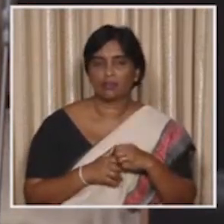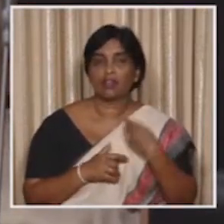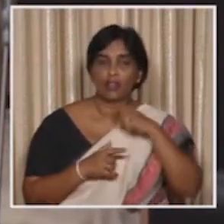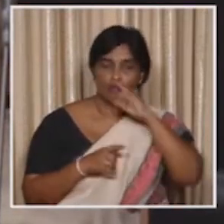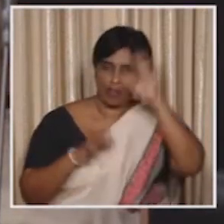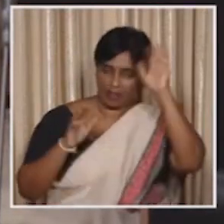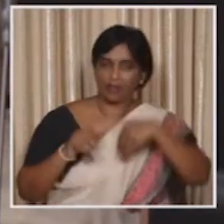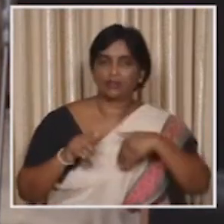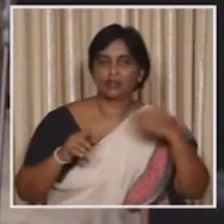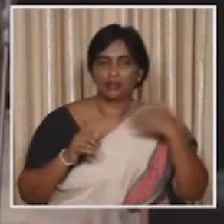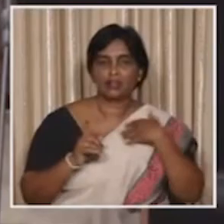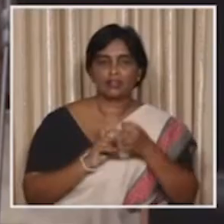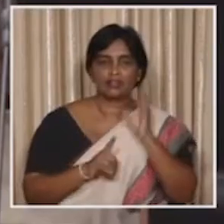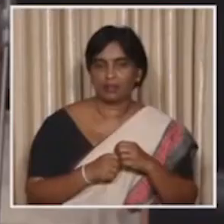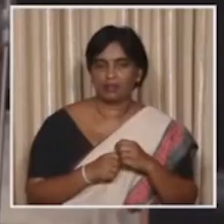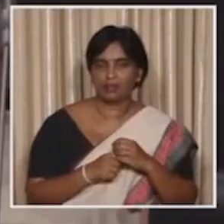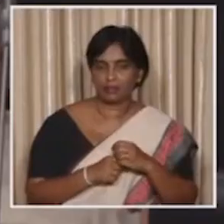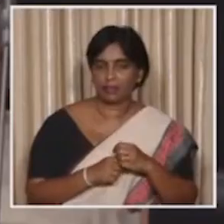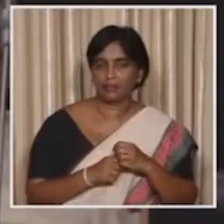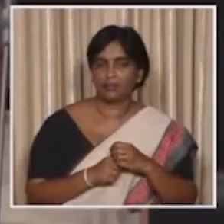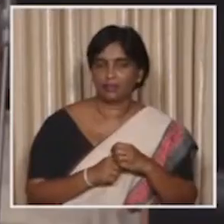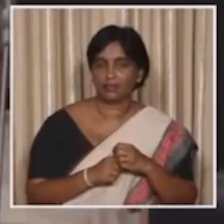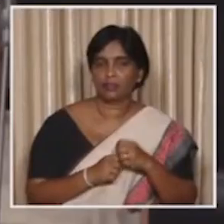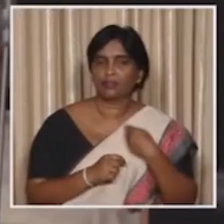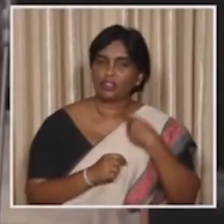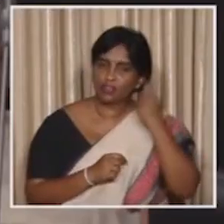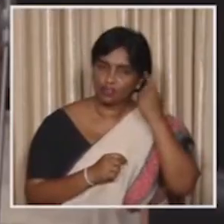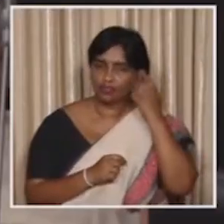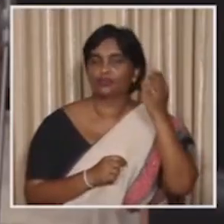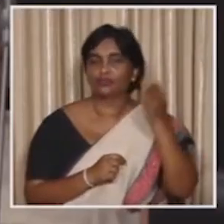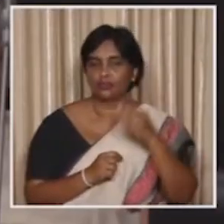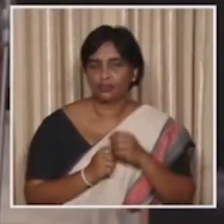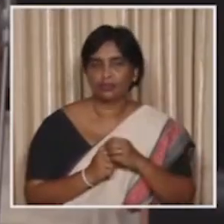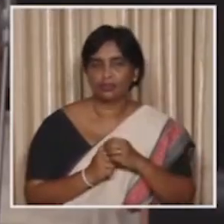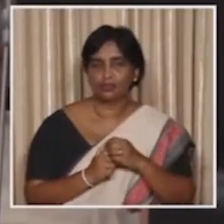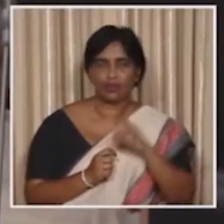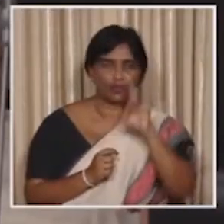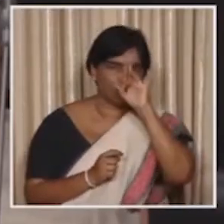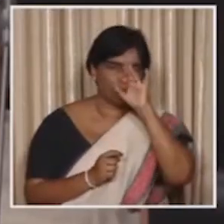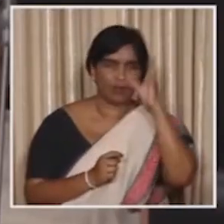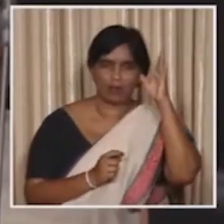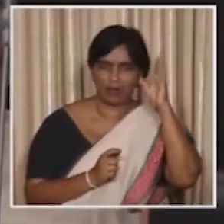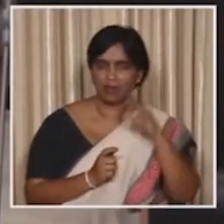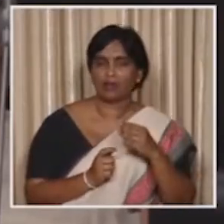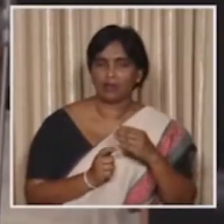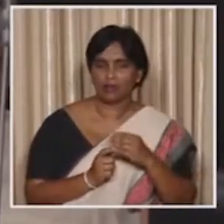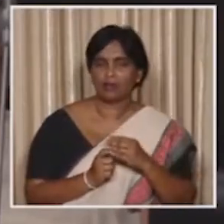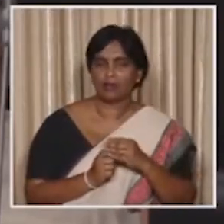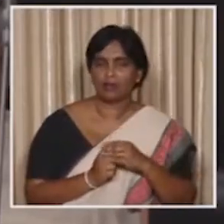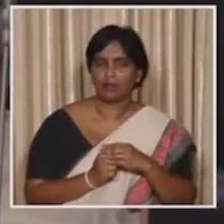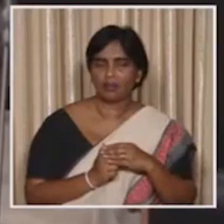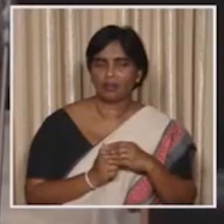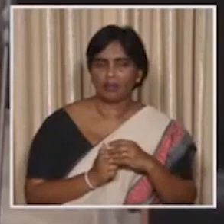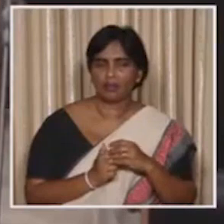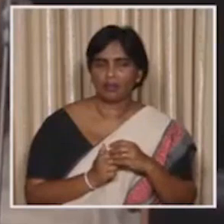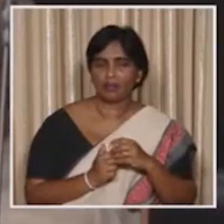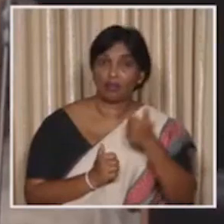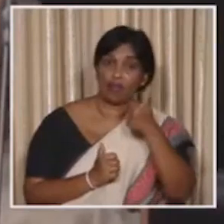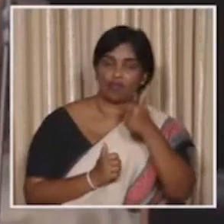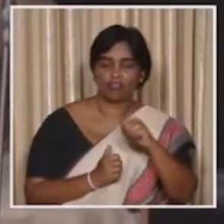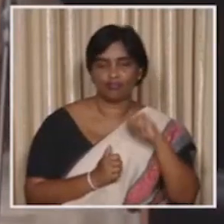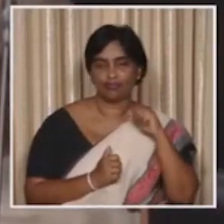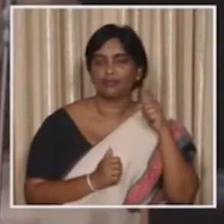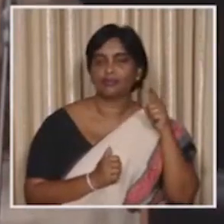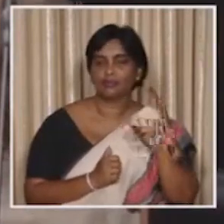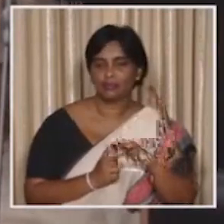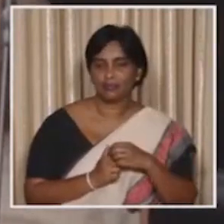කියලා. මං ජනාධිපතිවම ඉන්නේ හම්බෙලාවත් නේ. මම දන්නව ඔය හොඳ කුරුණෑගලනේ. අපි වෙන භාෂාව කුරුණෑගල හොඳ කකුලක්.